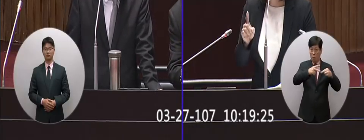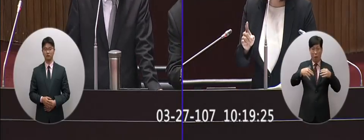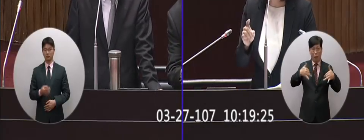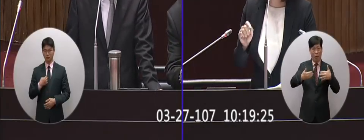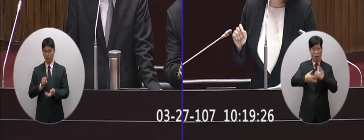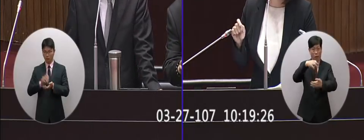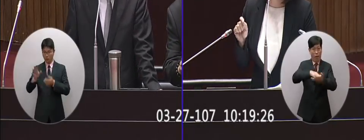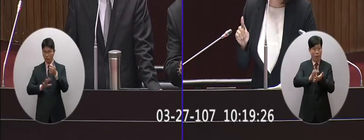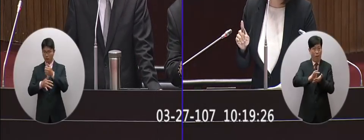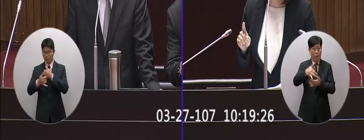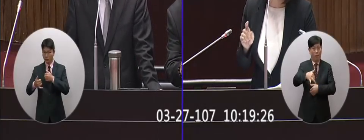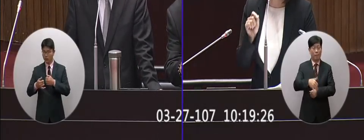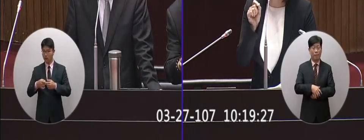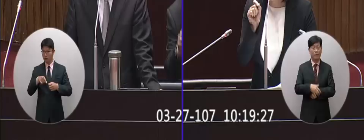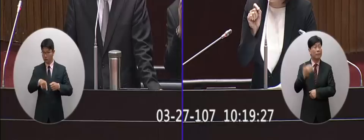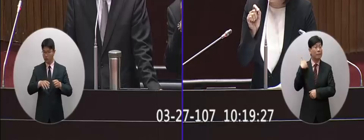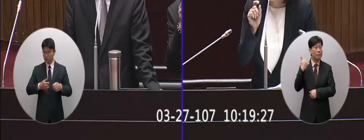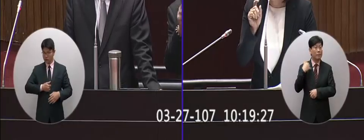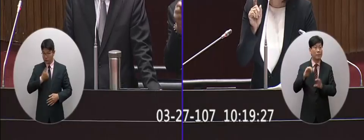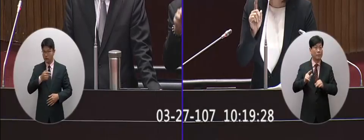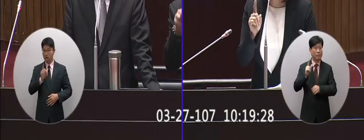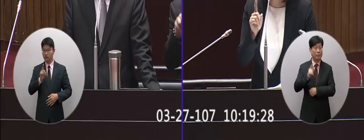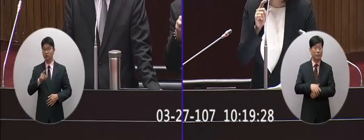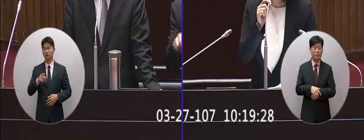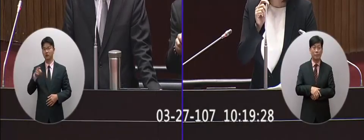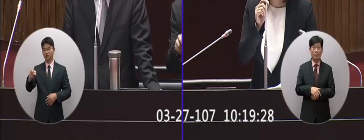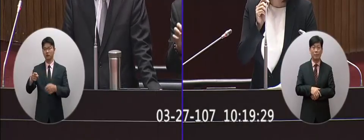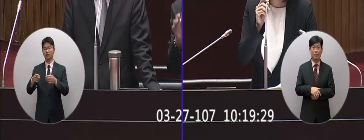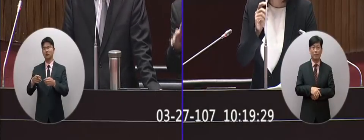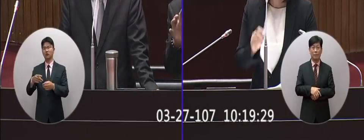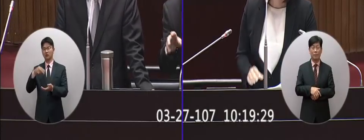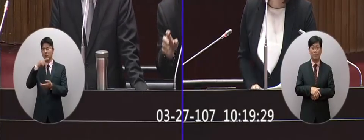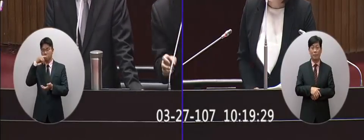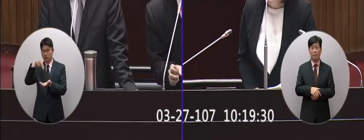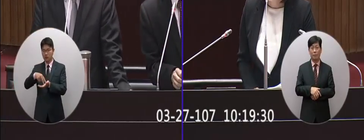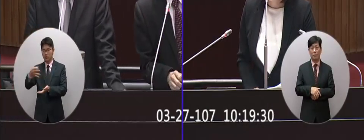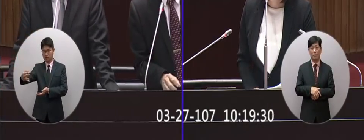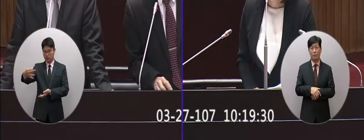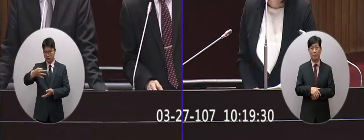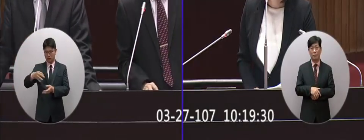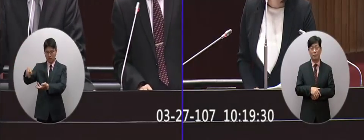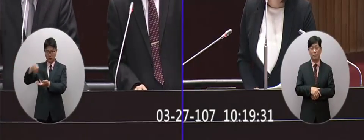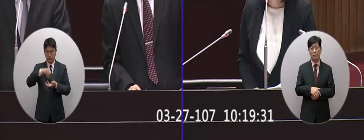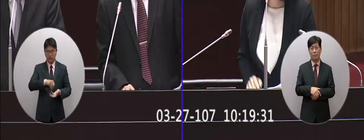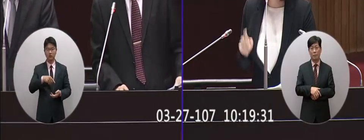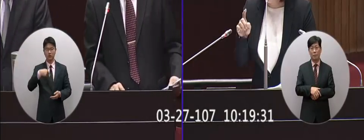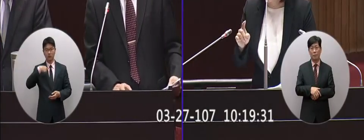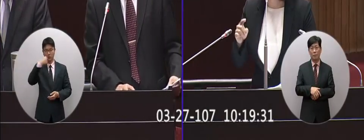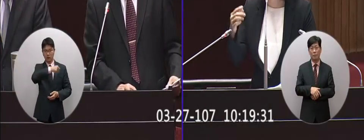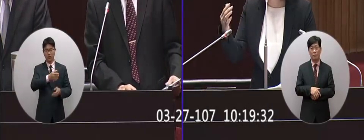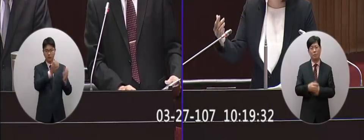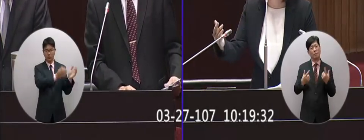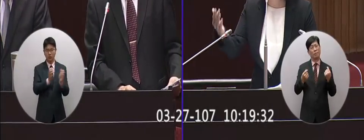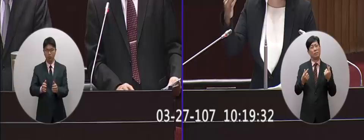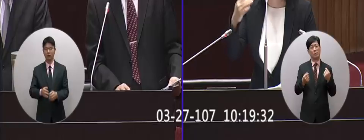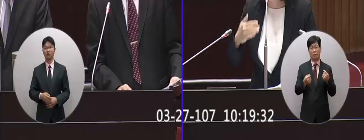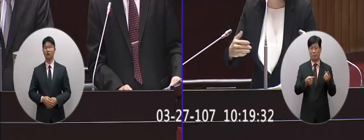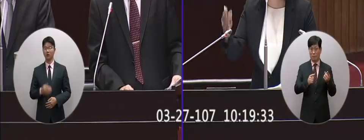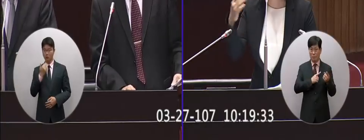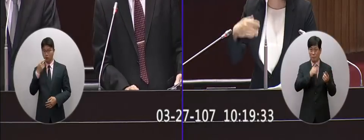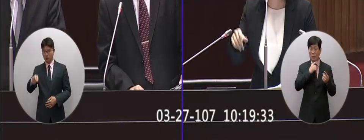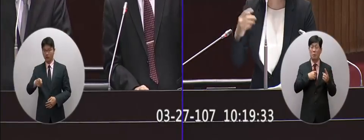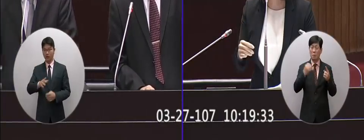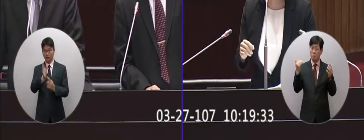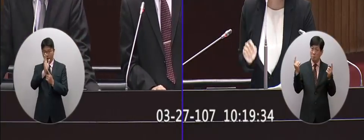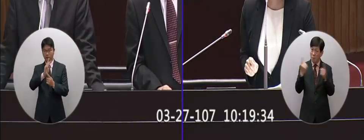哦。过去在路上 带资金来自己来建设，不是政府要那个。 我们是给他， 那是一样， 他有发电，我们再给 他